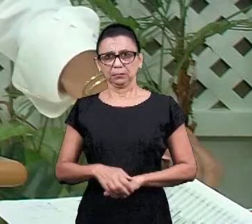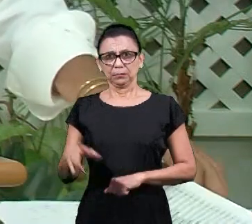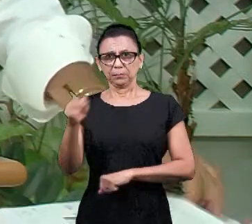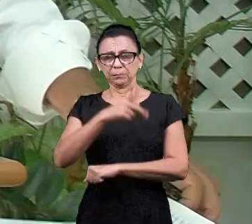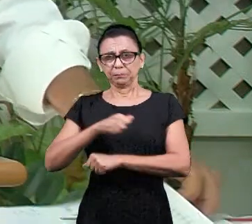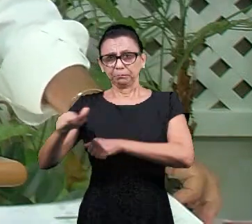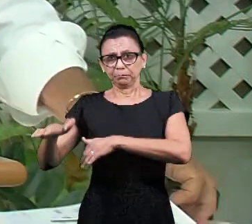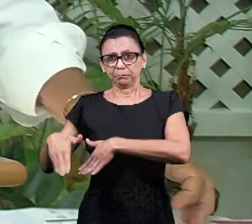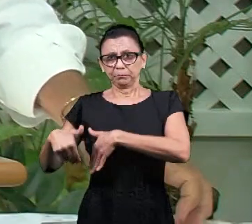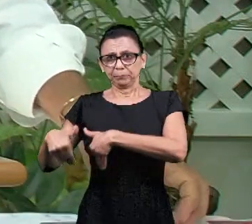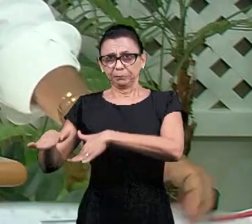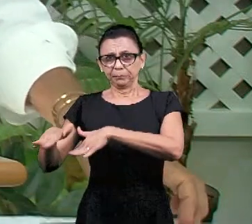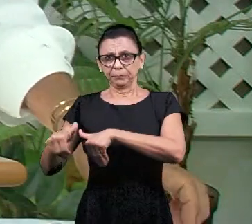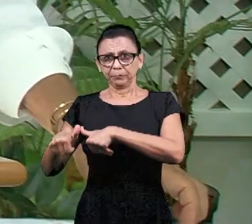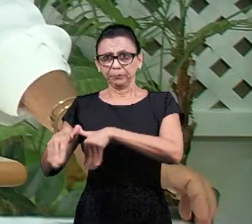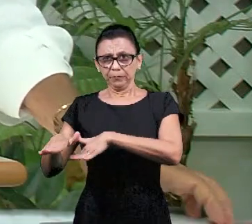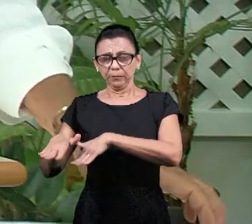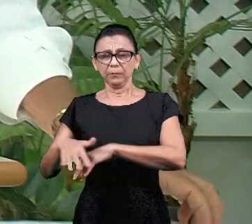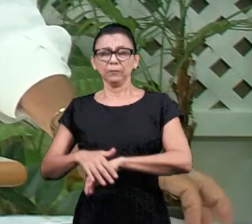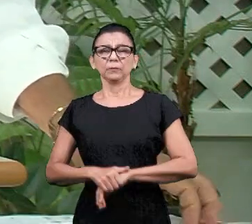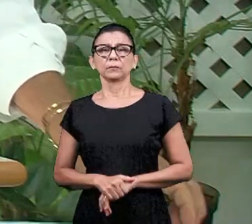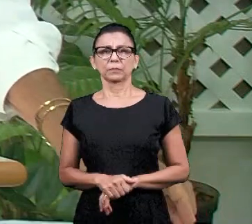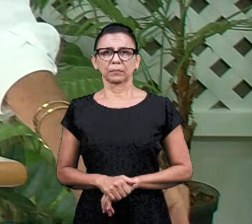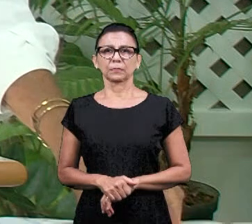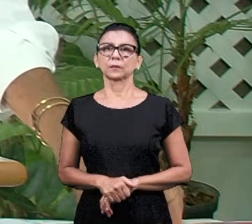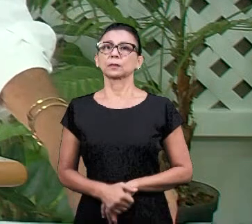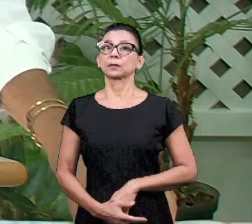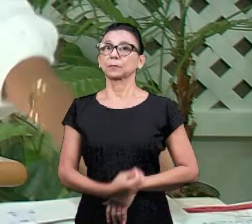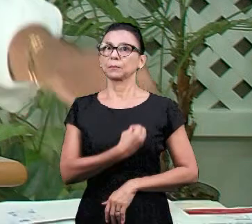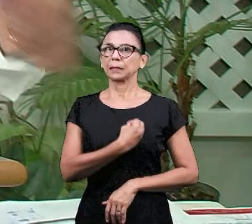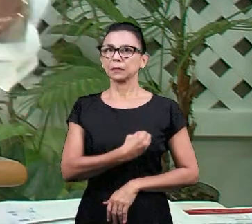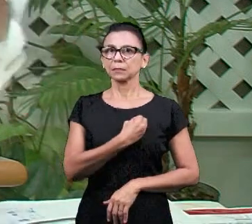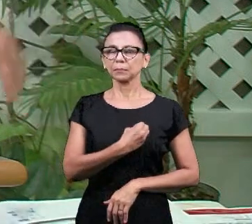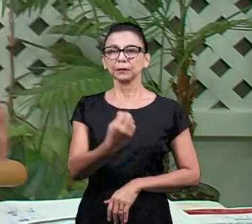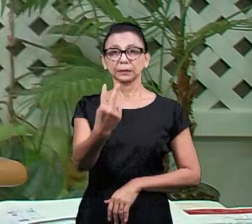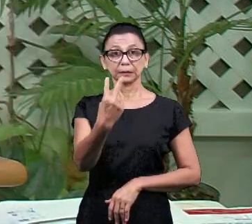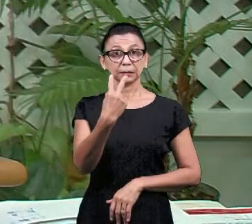République dominicaine, qui est toujours bien